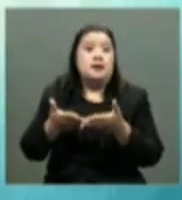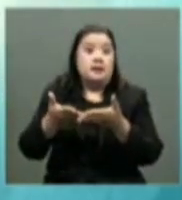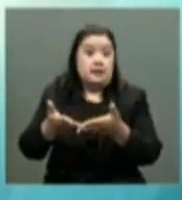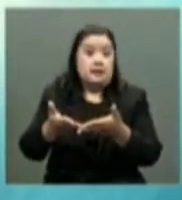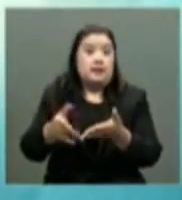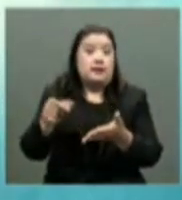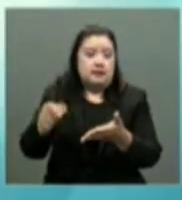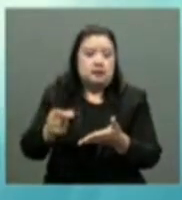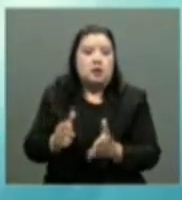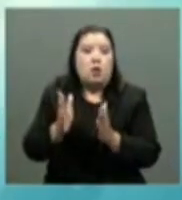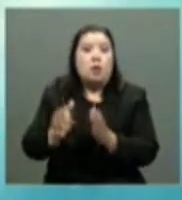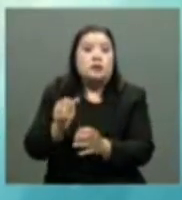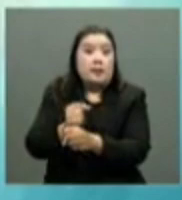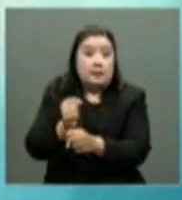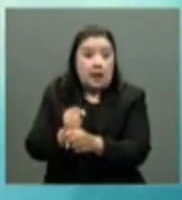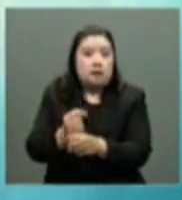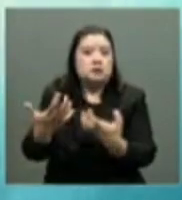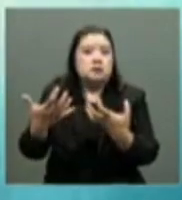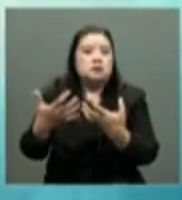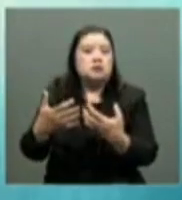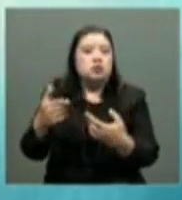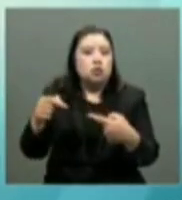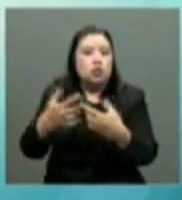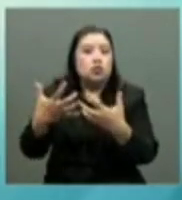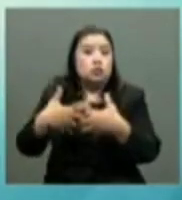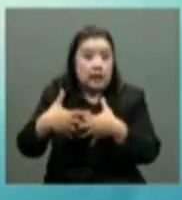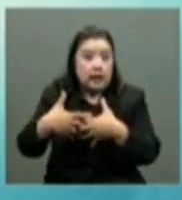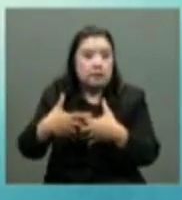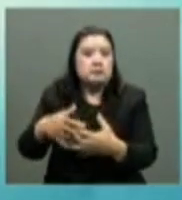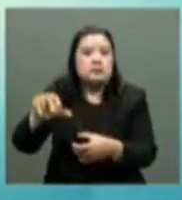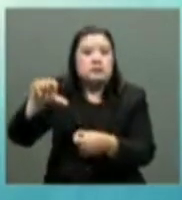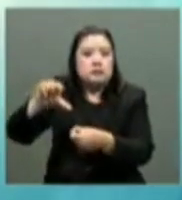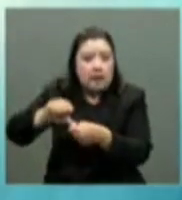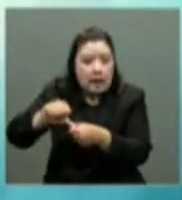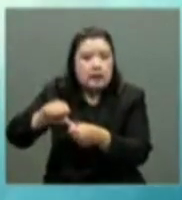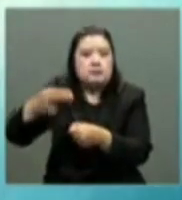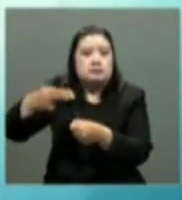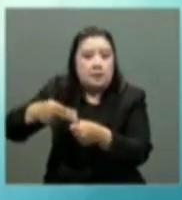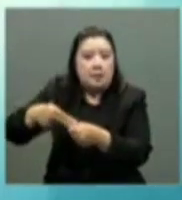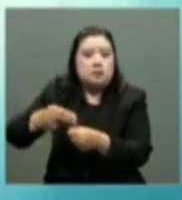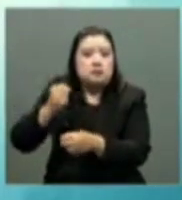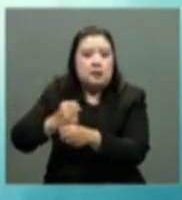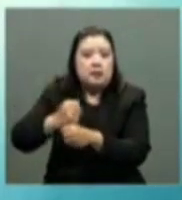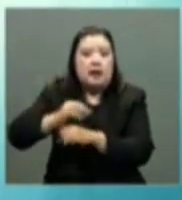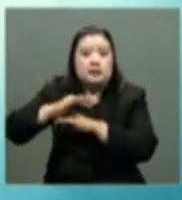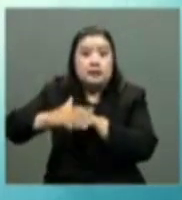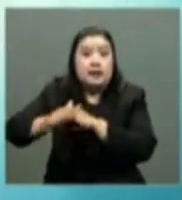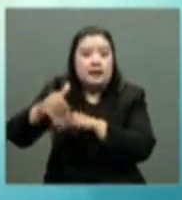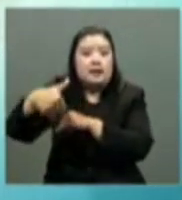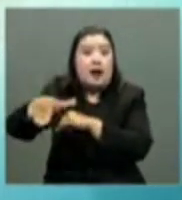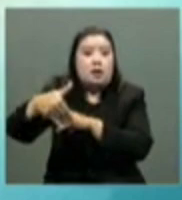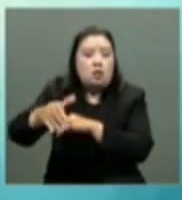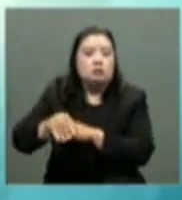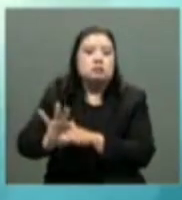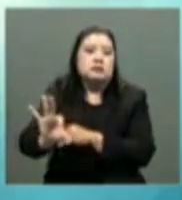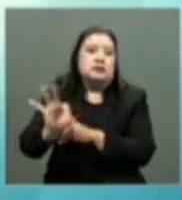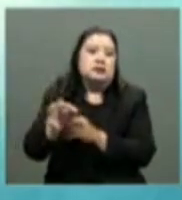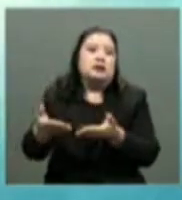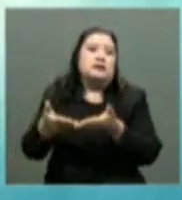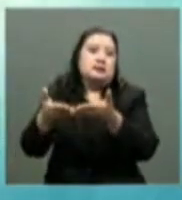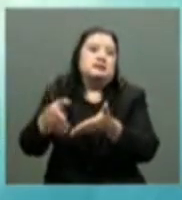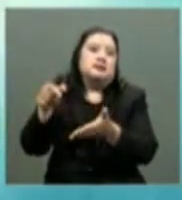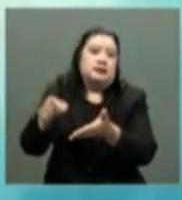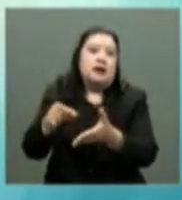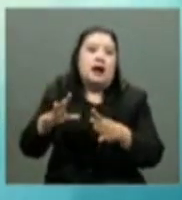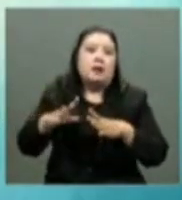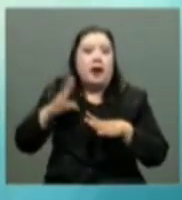ที่พักของพนักงานในอุตสาหกรรมพลังงานนอกชายฝั่งนะครับก็จัดเป็นที่พักขึ้นมานะครับ